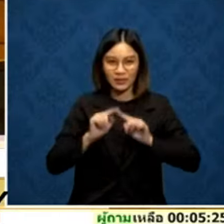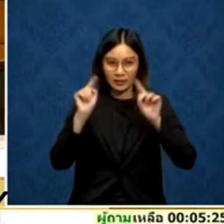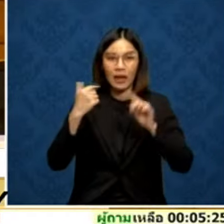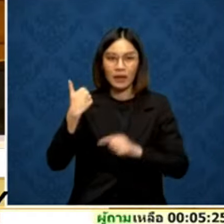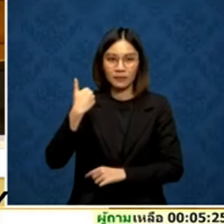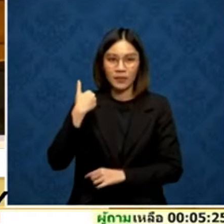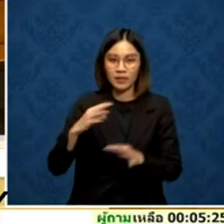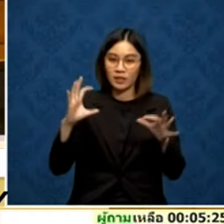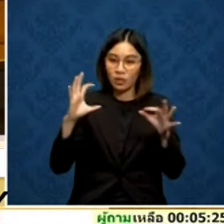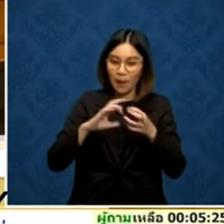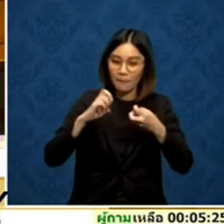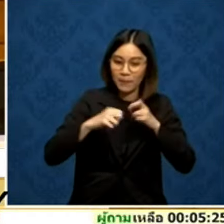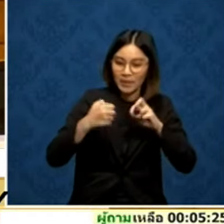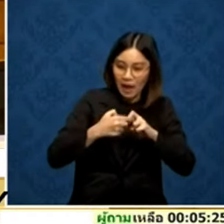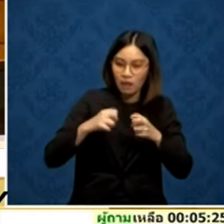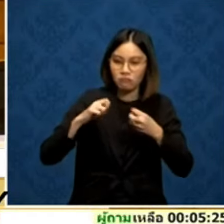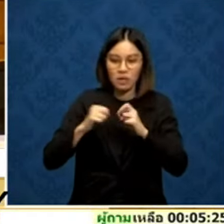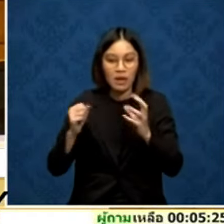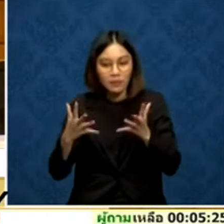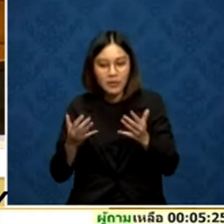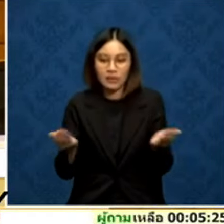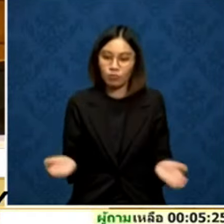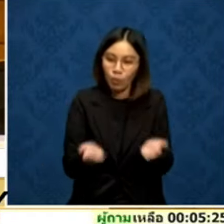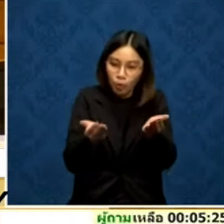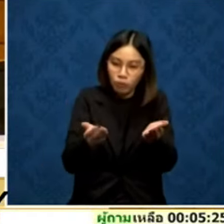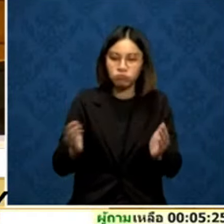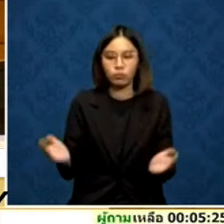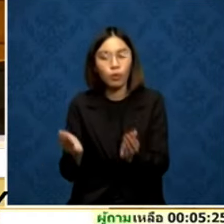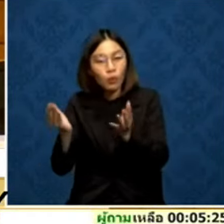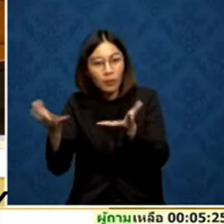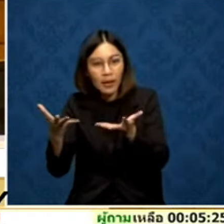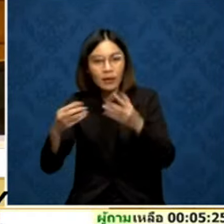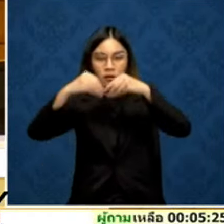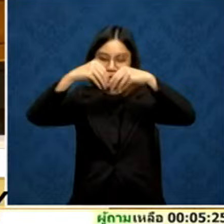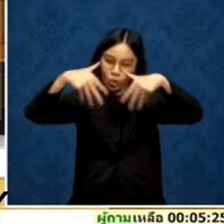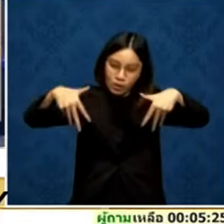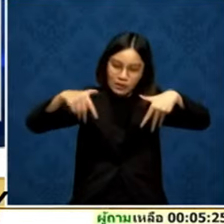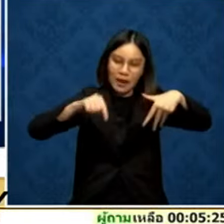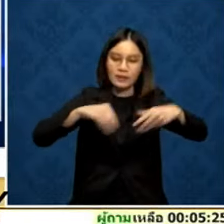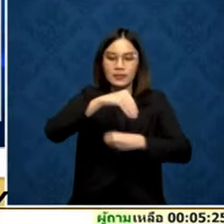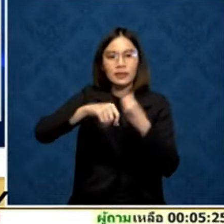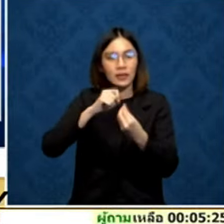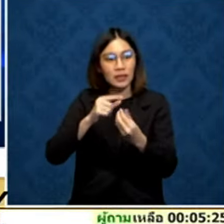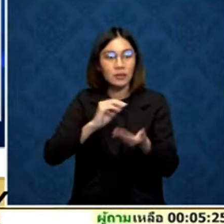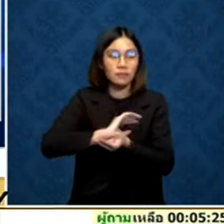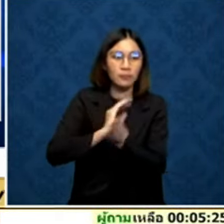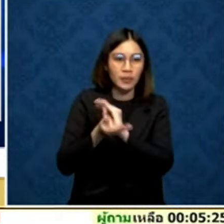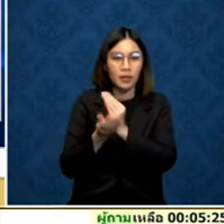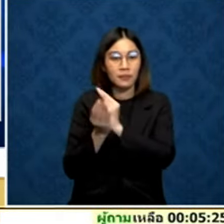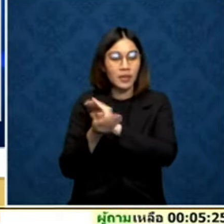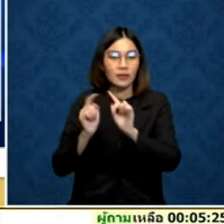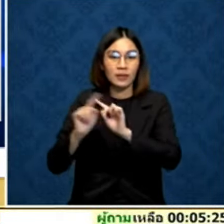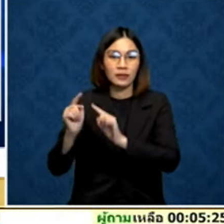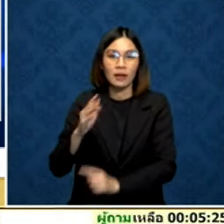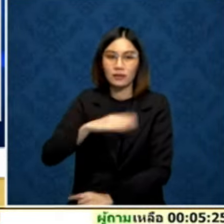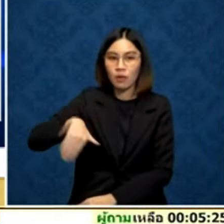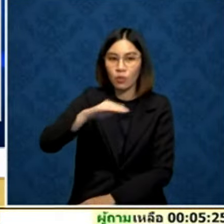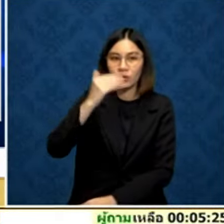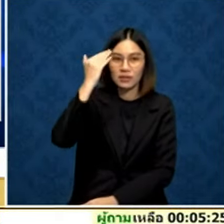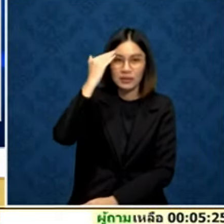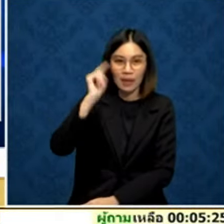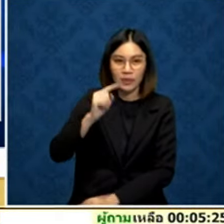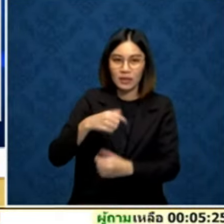ว่าวิกฤตหรือไม่วิกฤตนะครับกระตุ้นต้องการตุ้นหรือต้องสร้างเปลี่ยนโครงสร้างของเศรษฐกิจบ้างหรือเปล่าเนี่ยนะครับถ้าพวกท่านก็ทราบกันดีอยู่แล้วว่า10